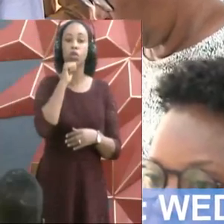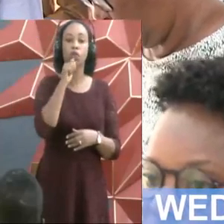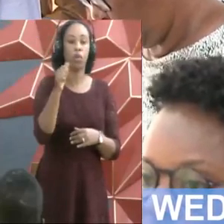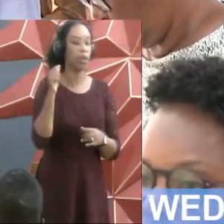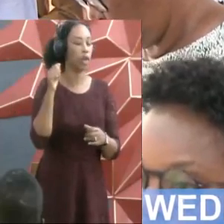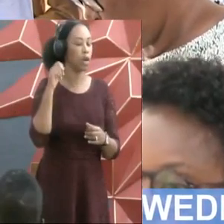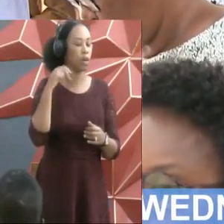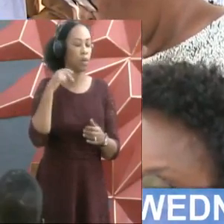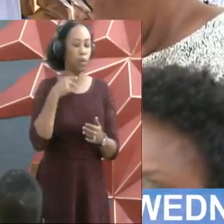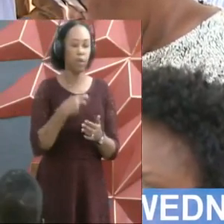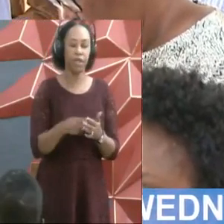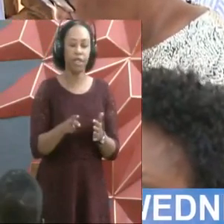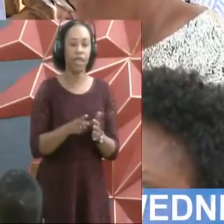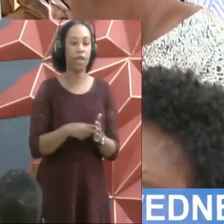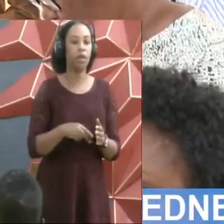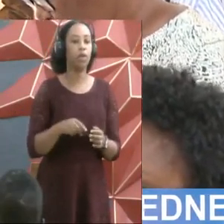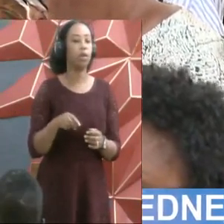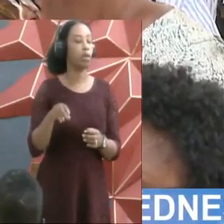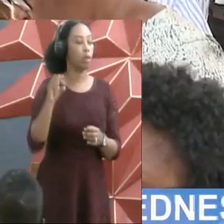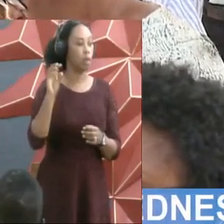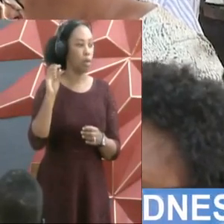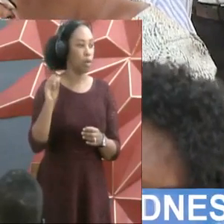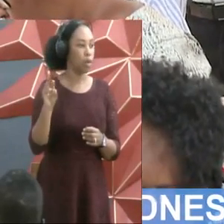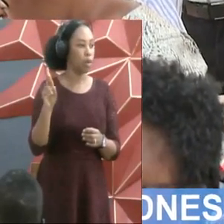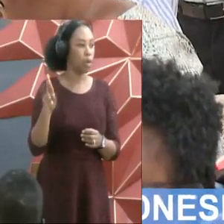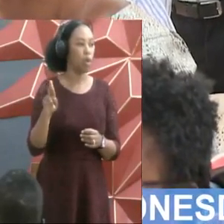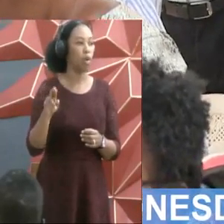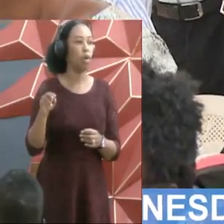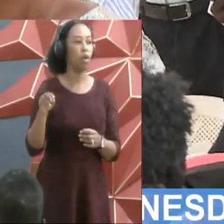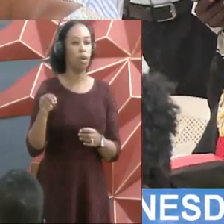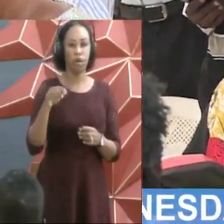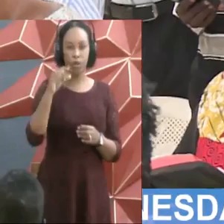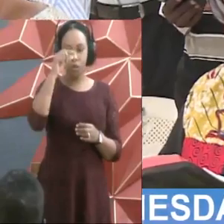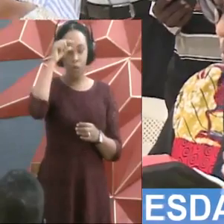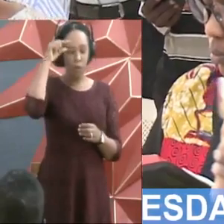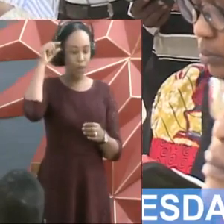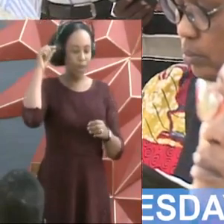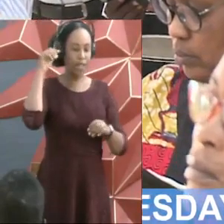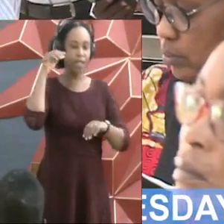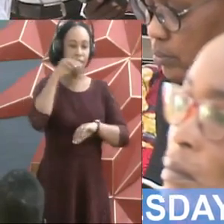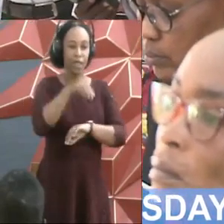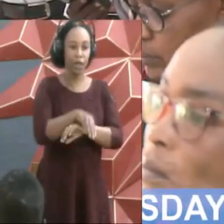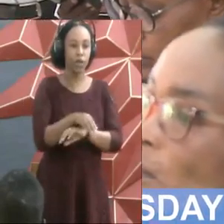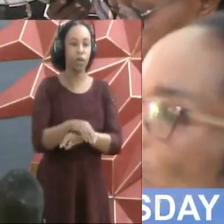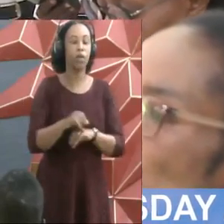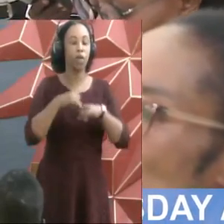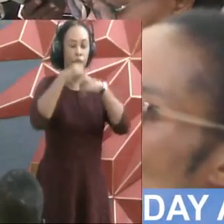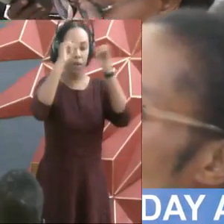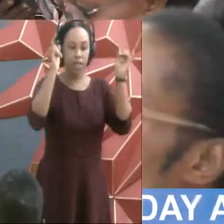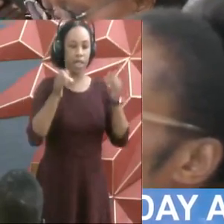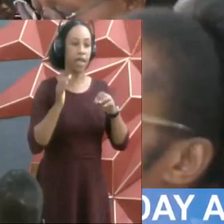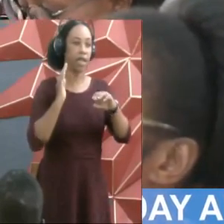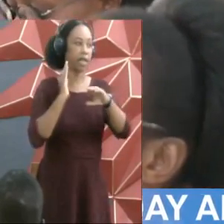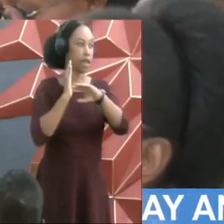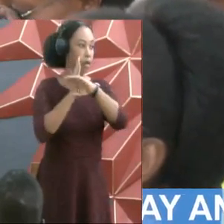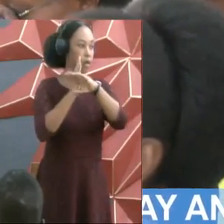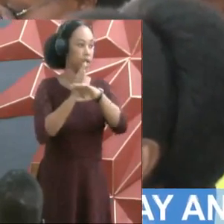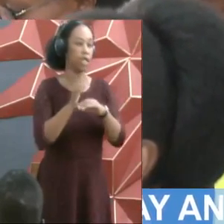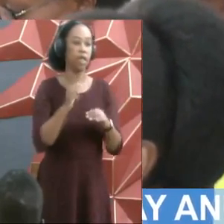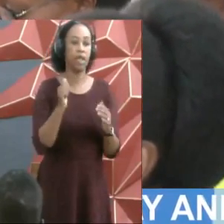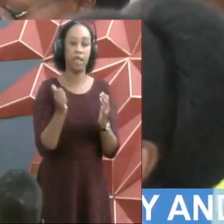frappera point, ni la lune pendant la nuit. L'Éternel te gardera de tout mal et gardera ton